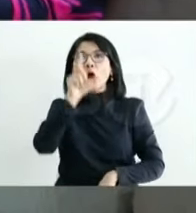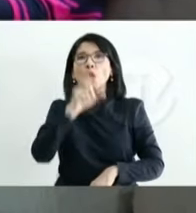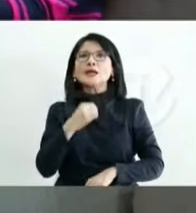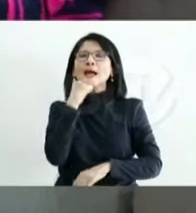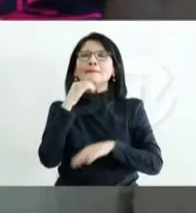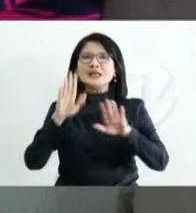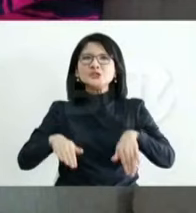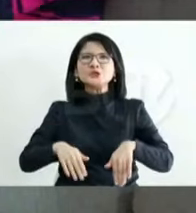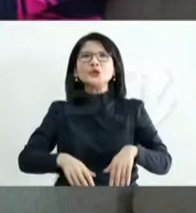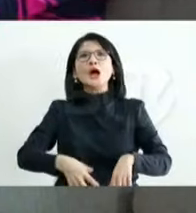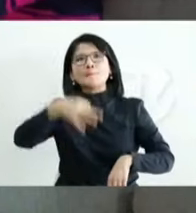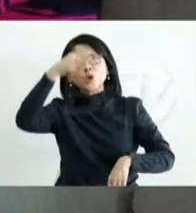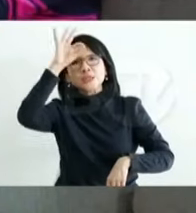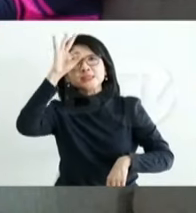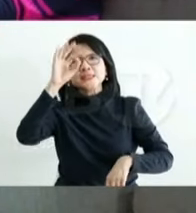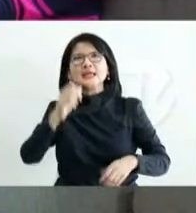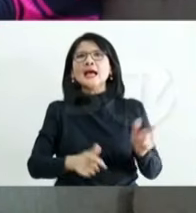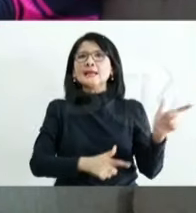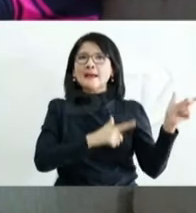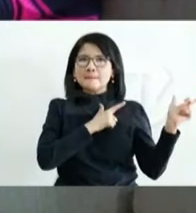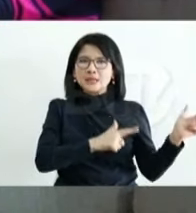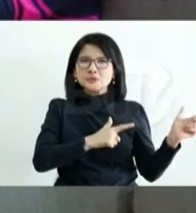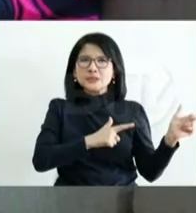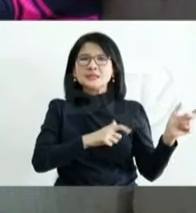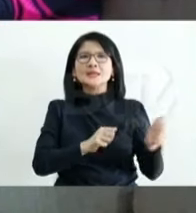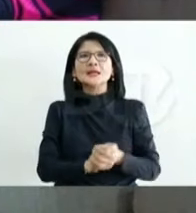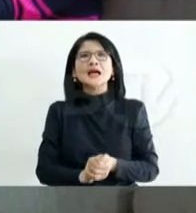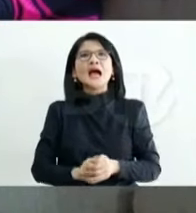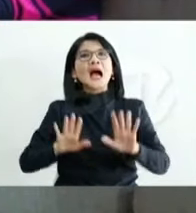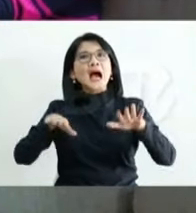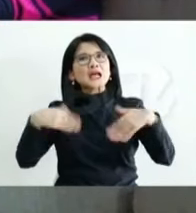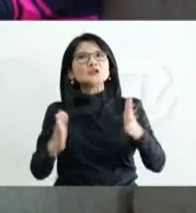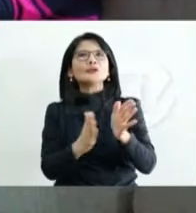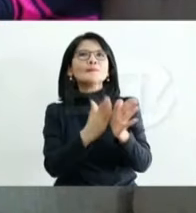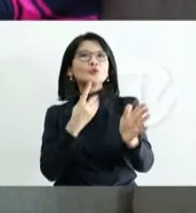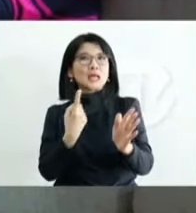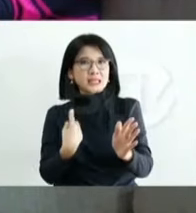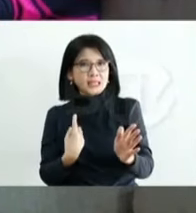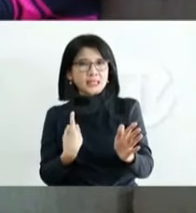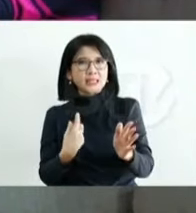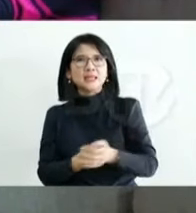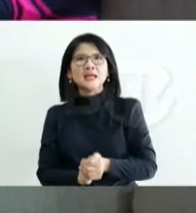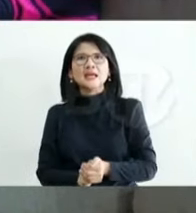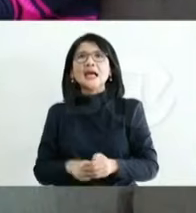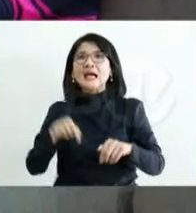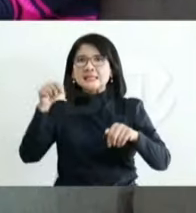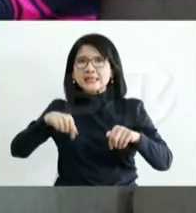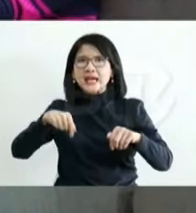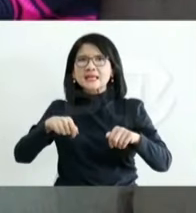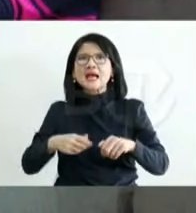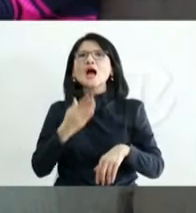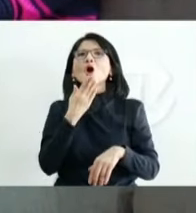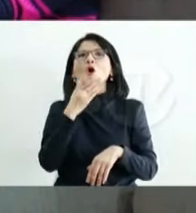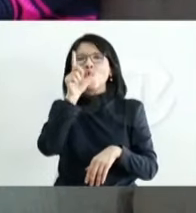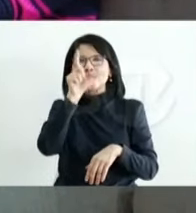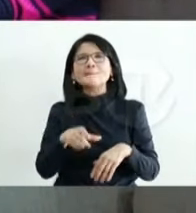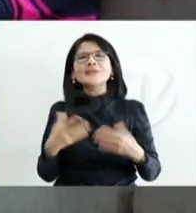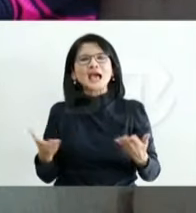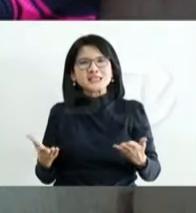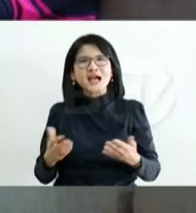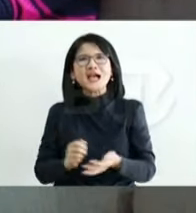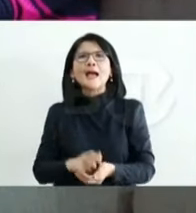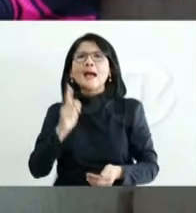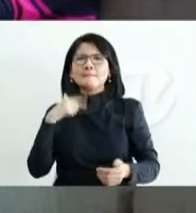20 anggota polisi dan prajurit TNI atau yang sudah mengundurkan diri sehingga statusnya menjadi